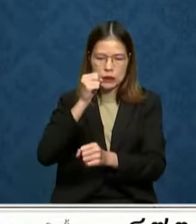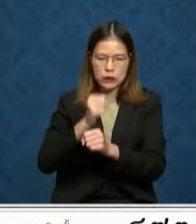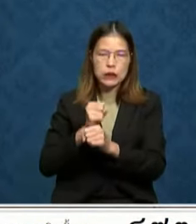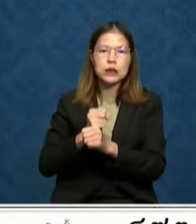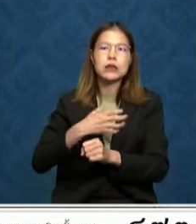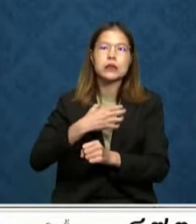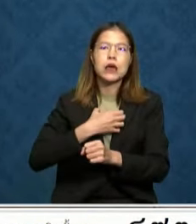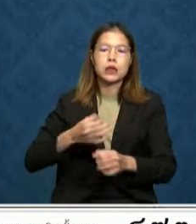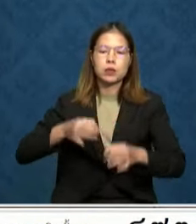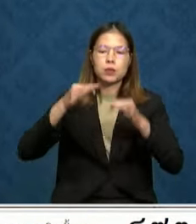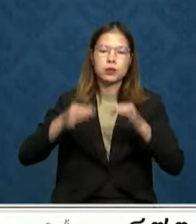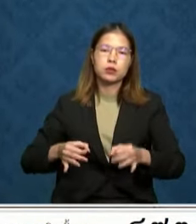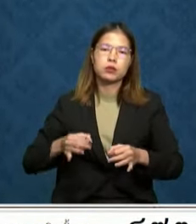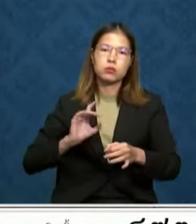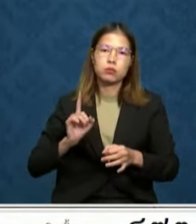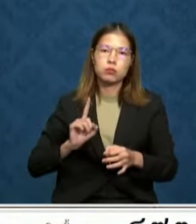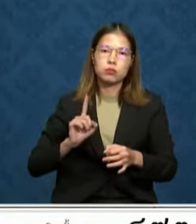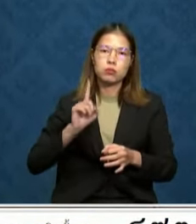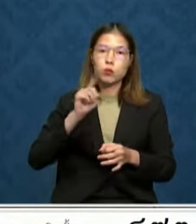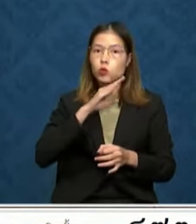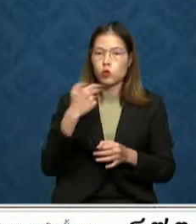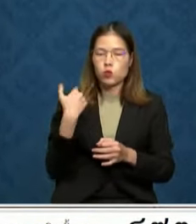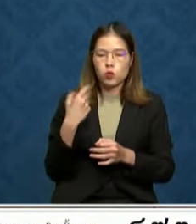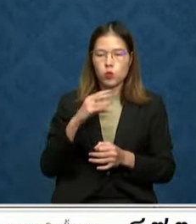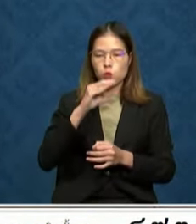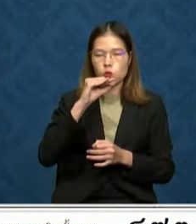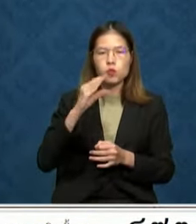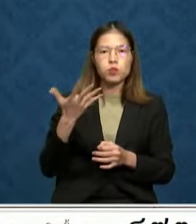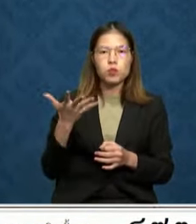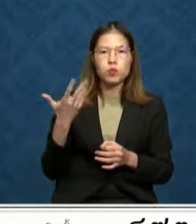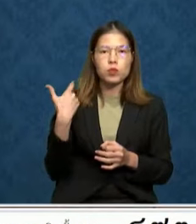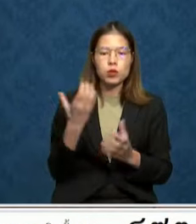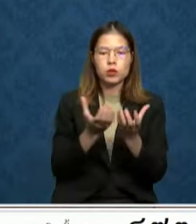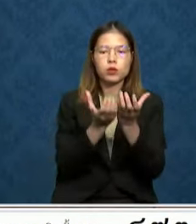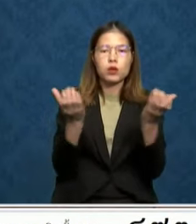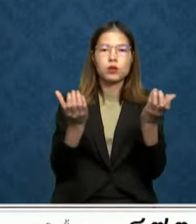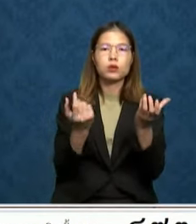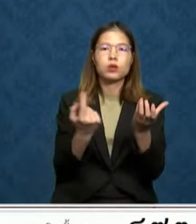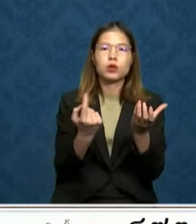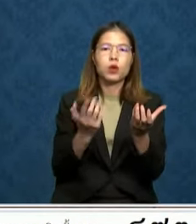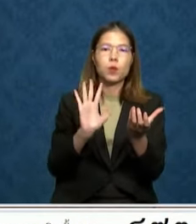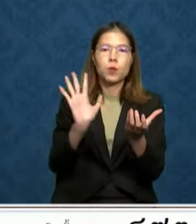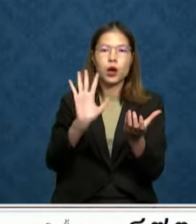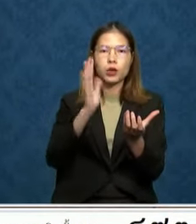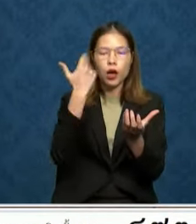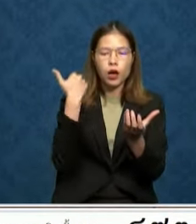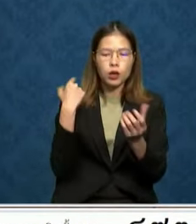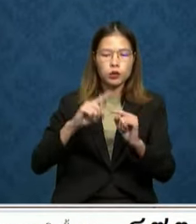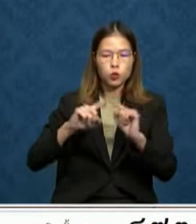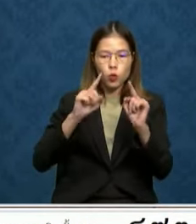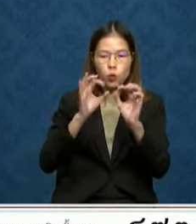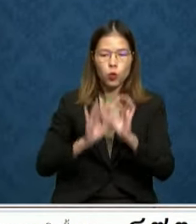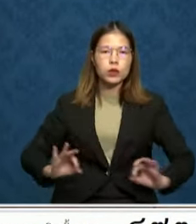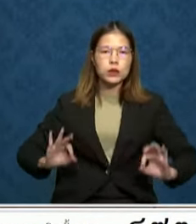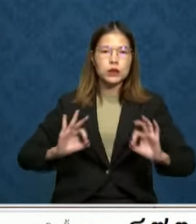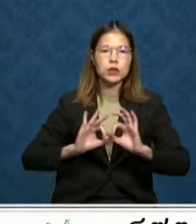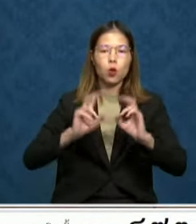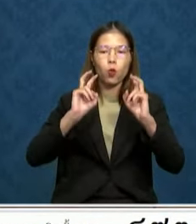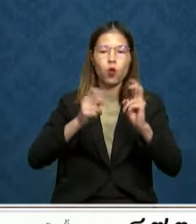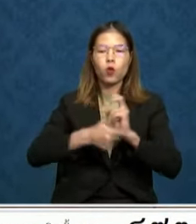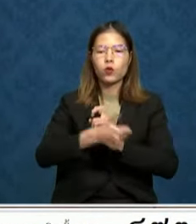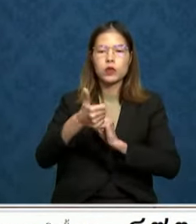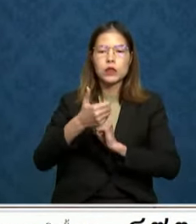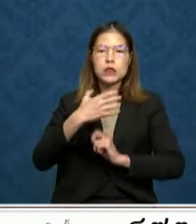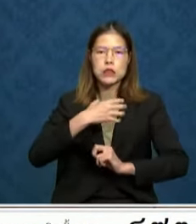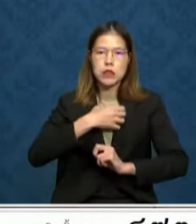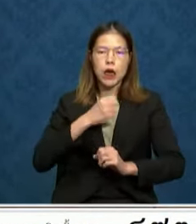ติในประเดนนั้นถ้าอันนี้ไม่ไดพูดเฉพาะเรื่องรฐมนุอย่เดียวนะครัมาทานถ้าเกิดมีประเดนสำคัเรื่องอื่นในการต้การทำ